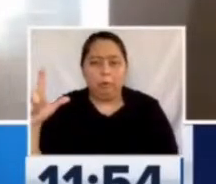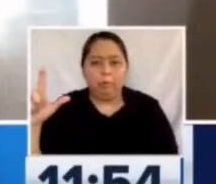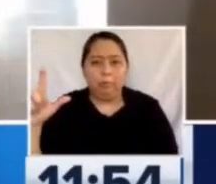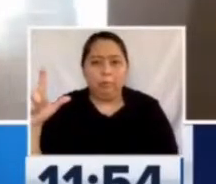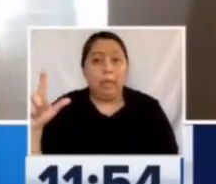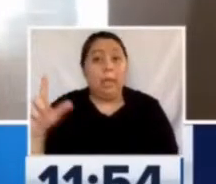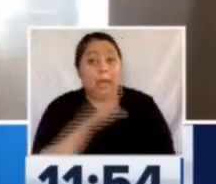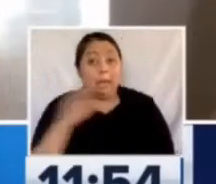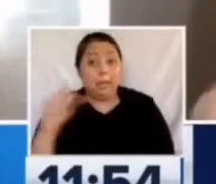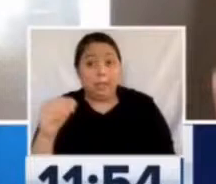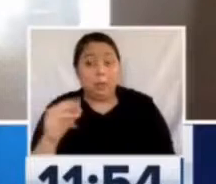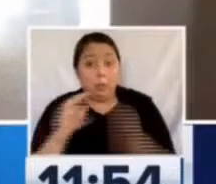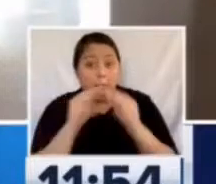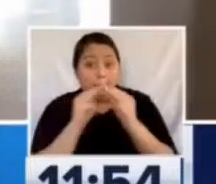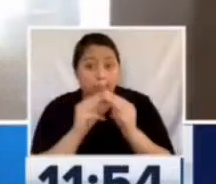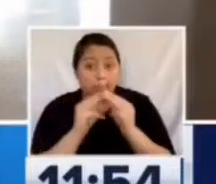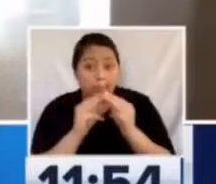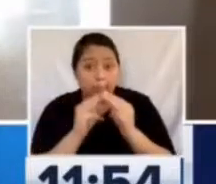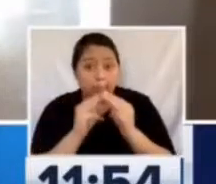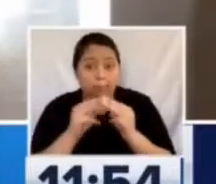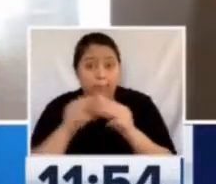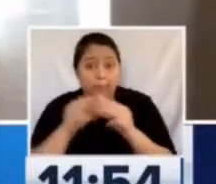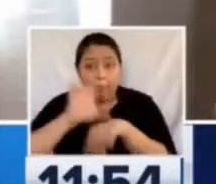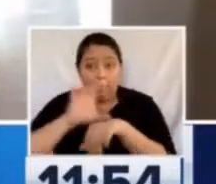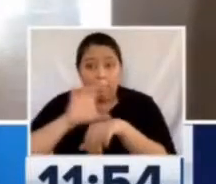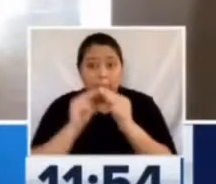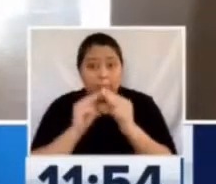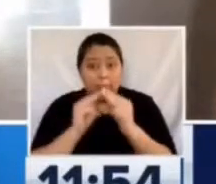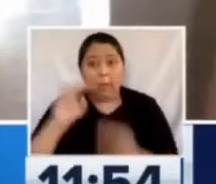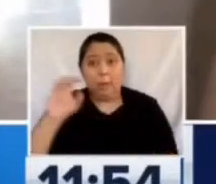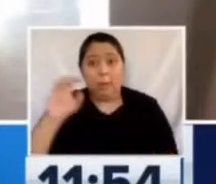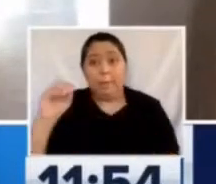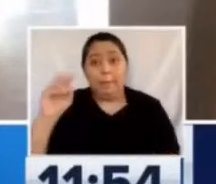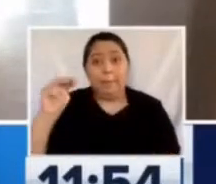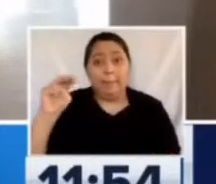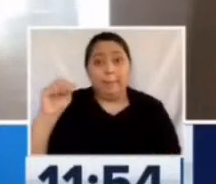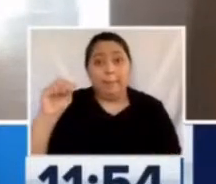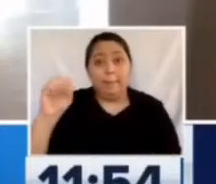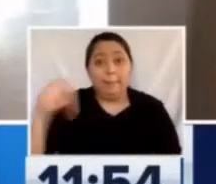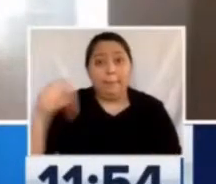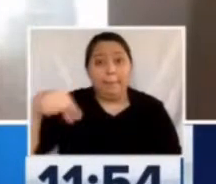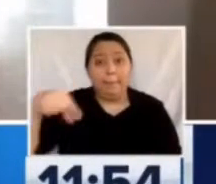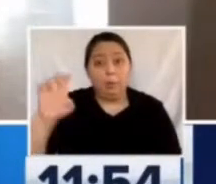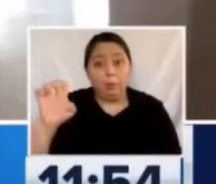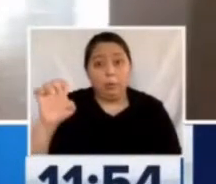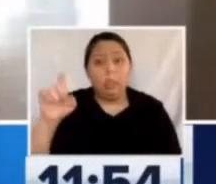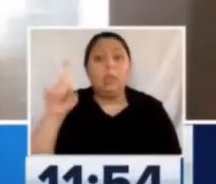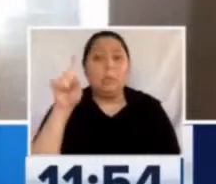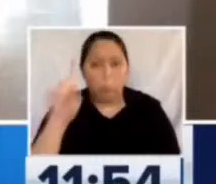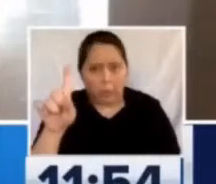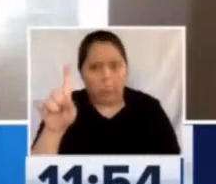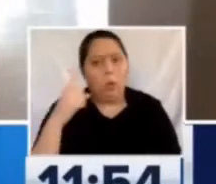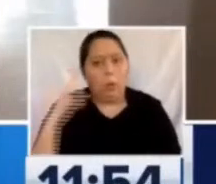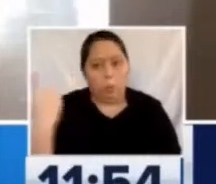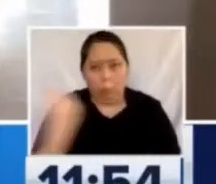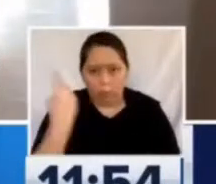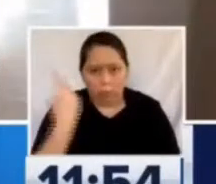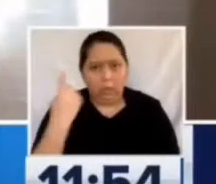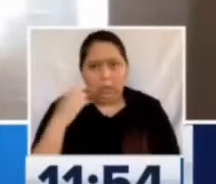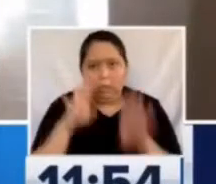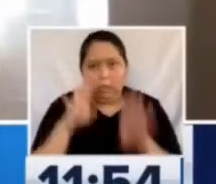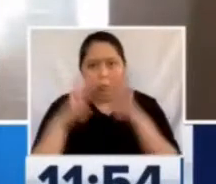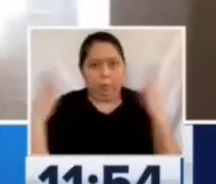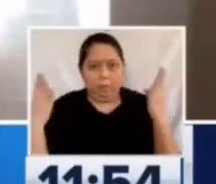response. Kumusta po ito? Ano po yung idea nyo tungkol dito? May idea po ba kayo dito, Ambassador?